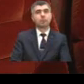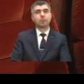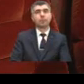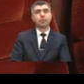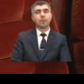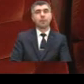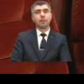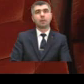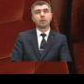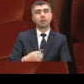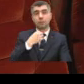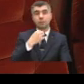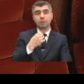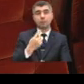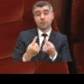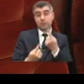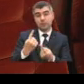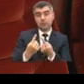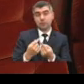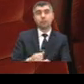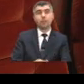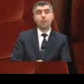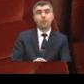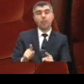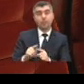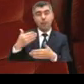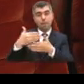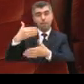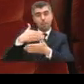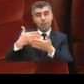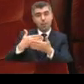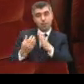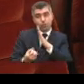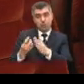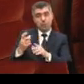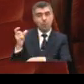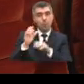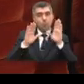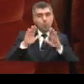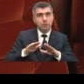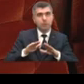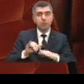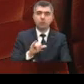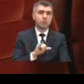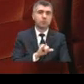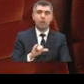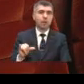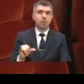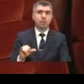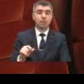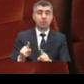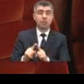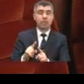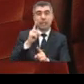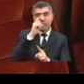لذلك يعني حتى ولو أننا ما نبنيوش مساجد جديدة راه ما يكفيناش باش نواجهوا، لان